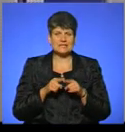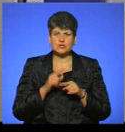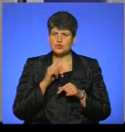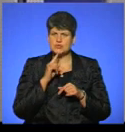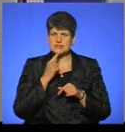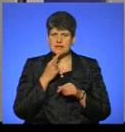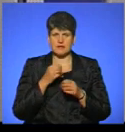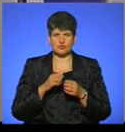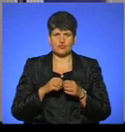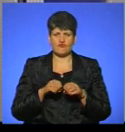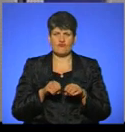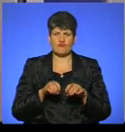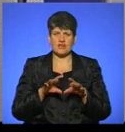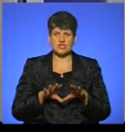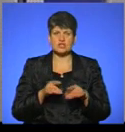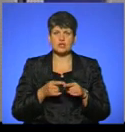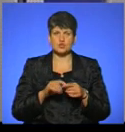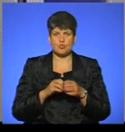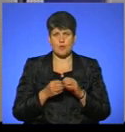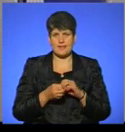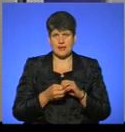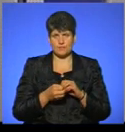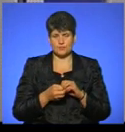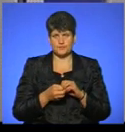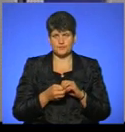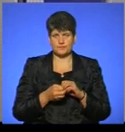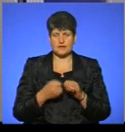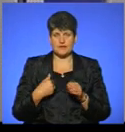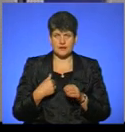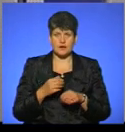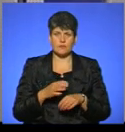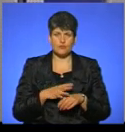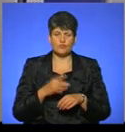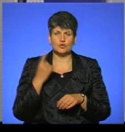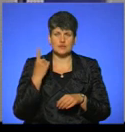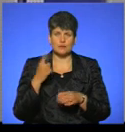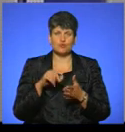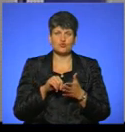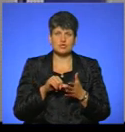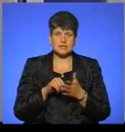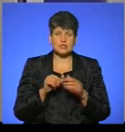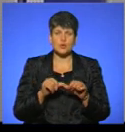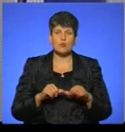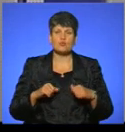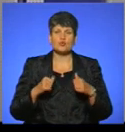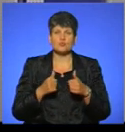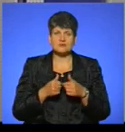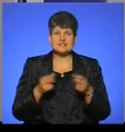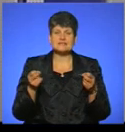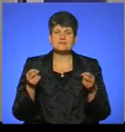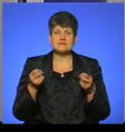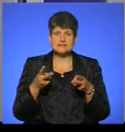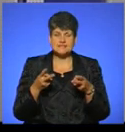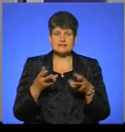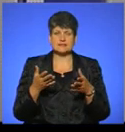вирішити ту проблему. Я був одним з учасників комісії спеціалістів,